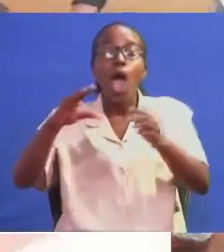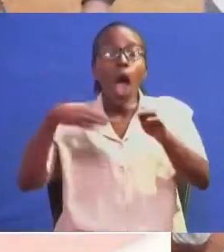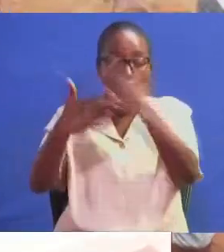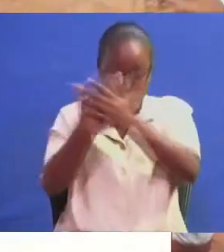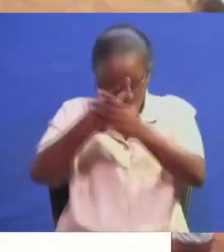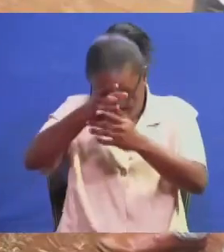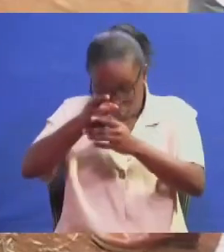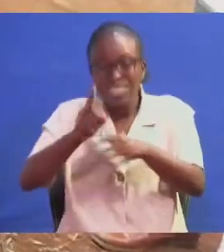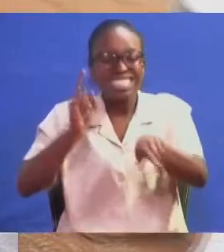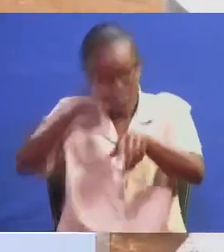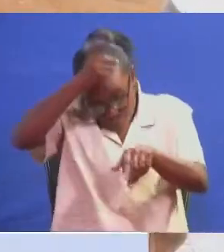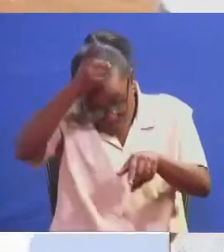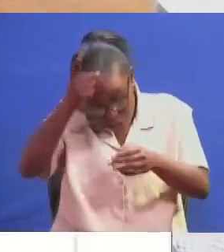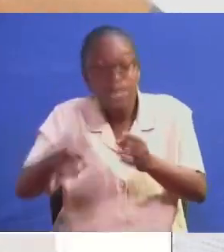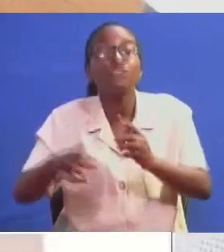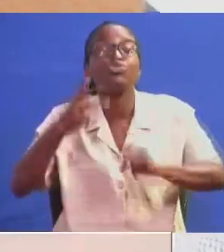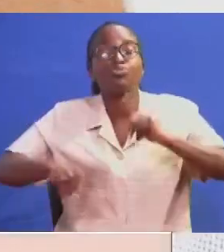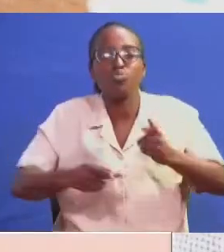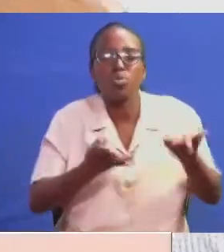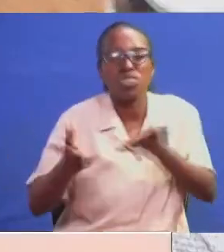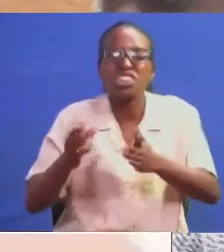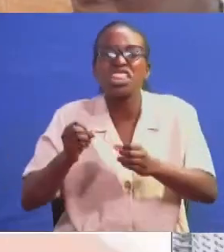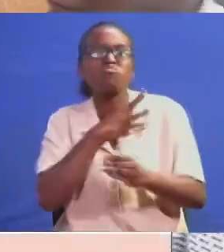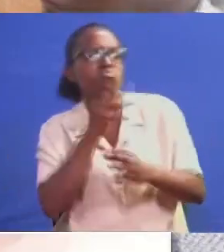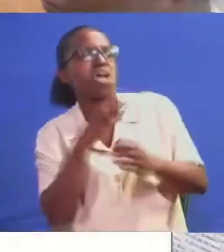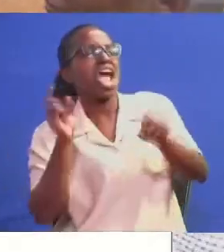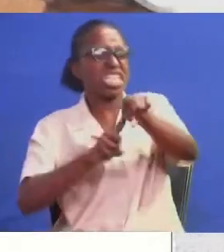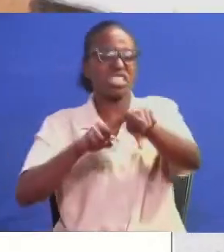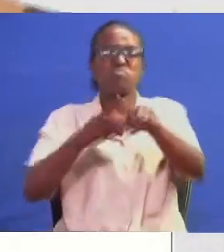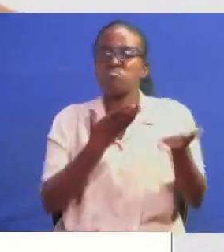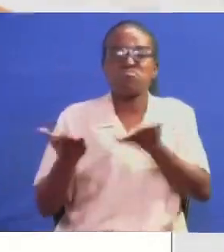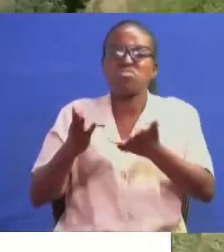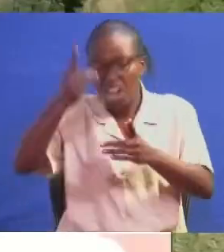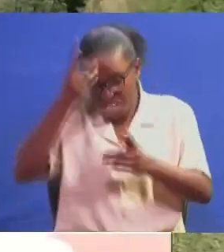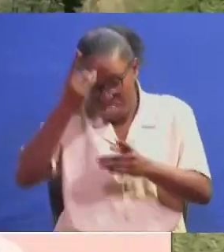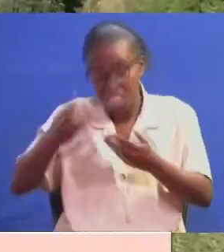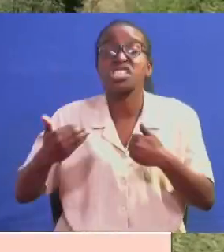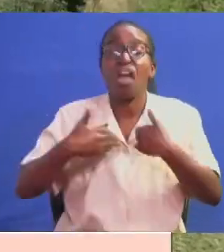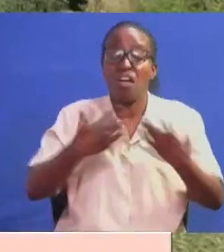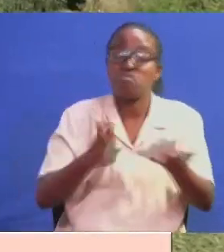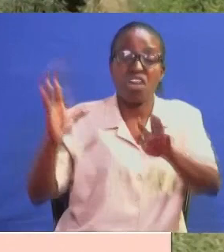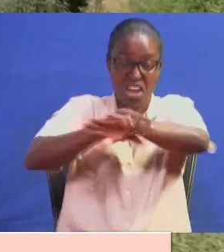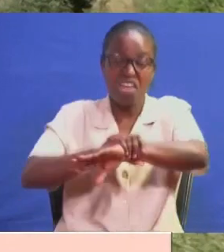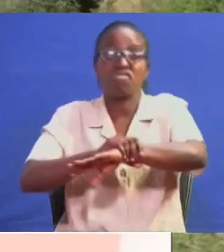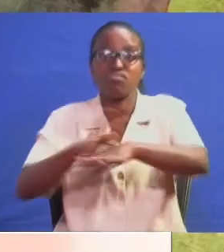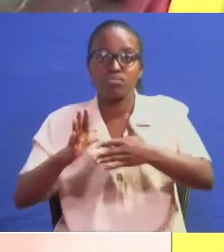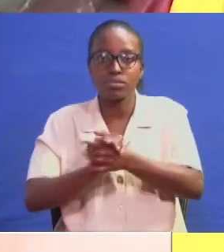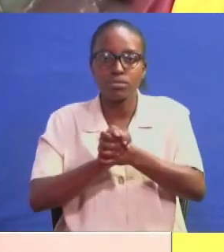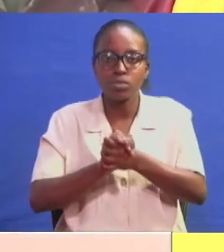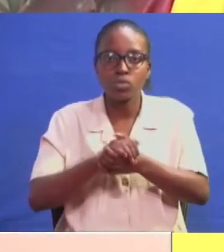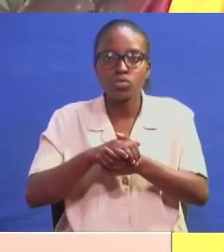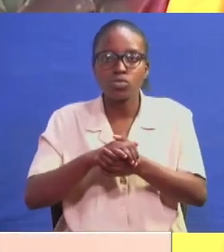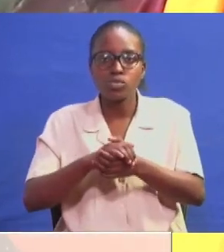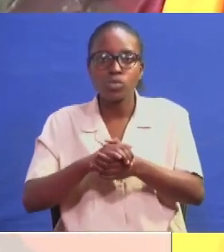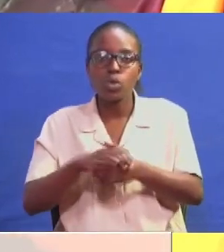zikileta vurugu na kuwa hii inaweza kusababisha wakazi wa eneo hilo kupata magonjwa yanayoenezwa na maji machafu. Issues that has been happening for the